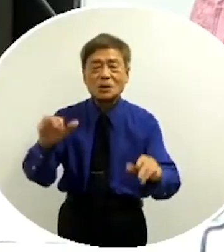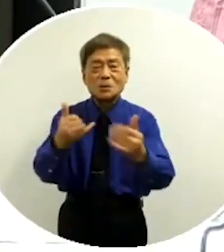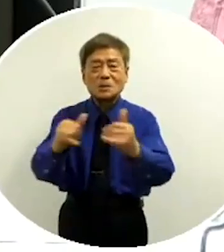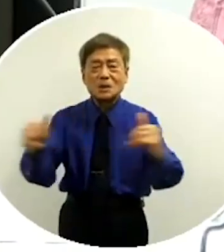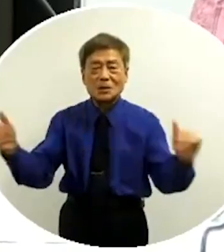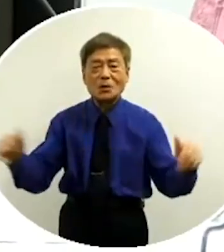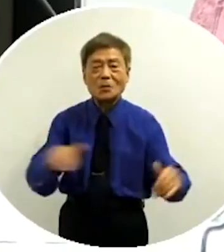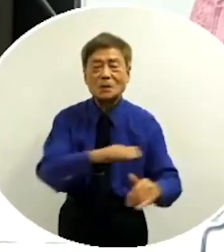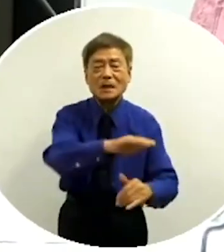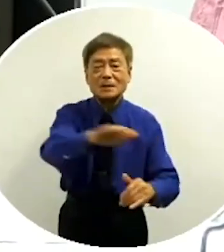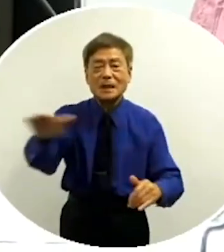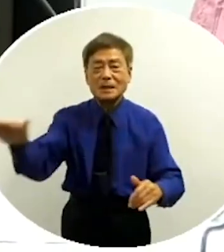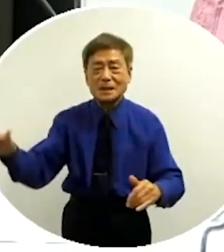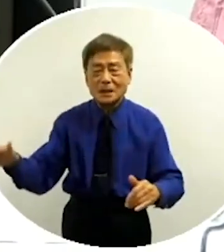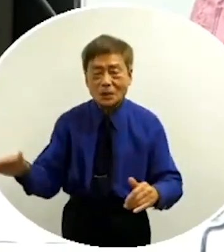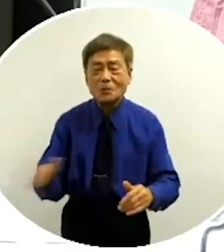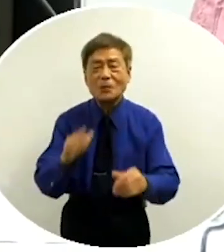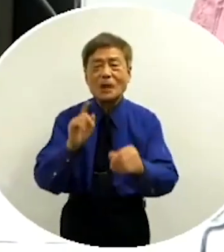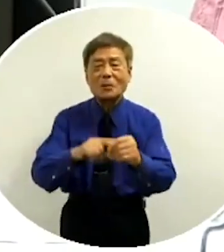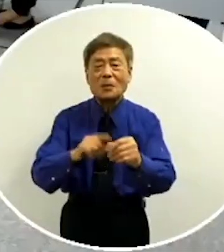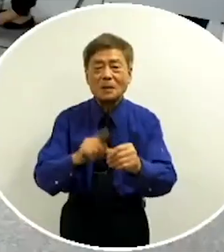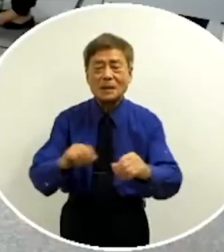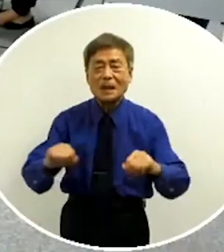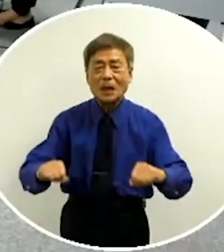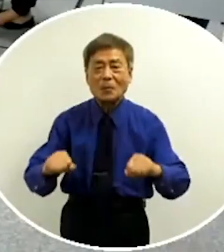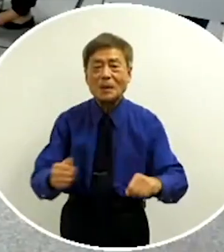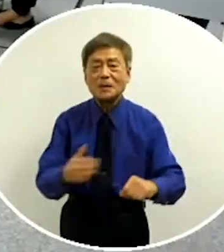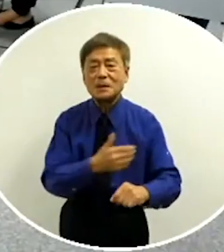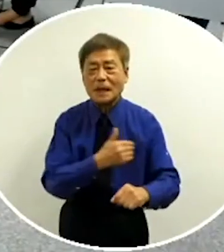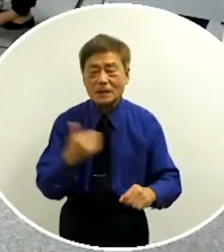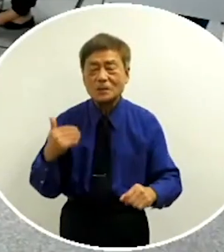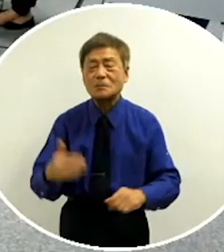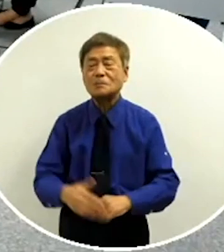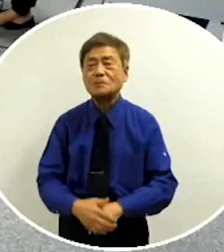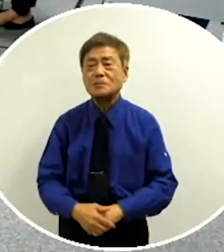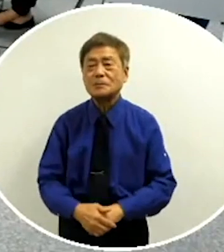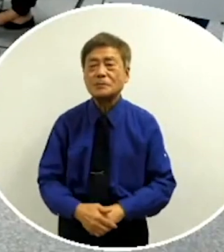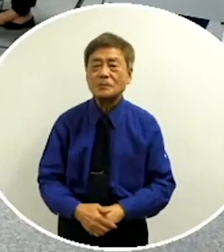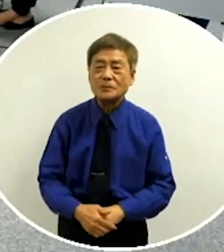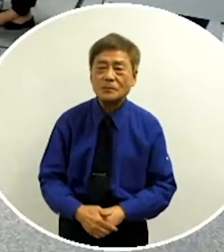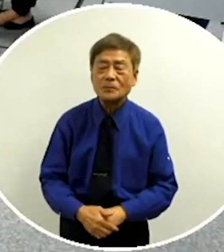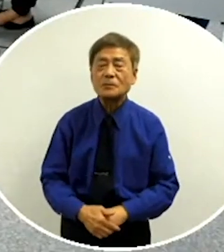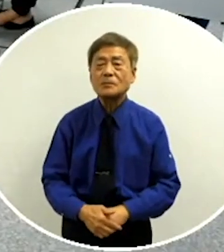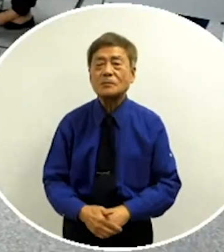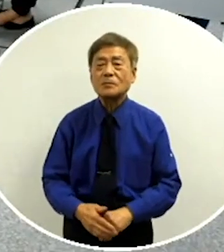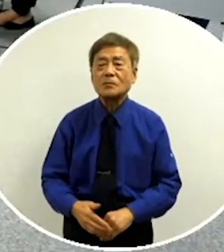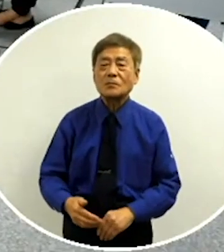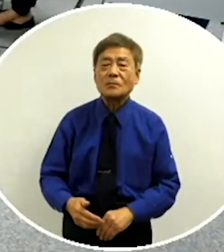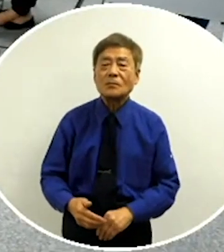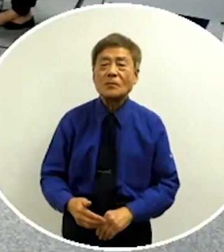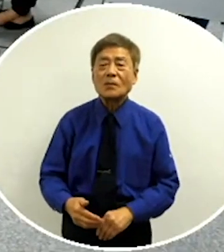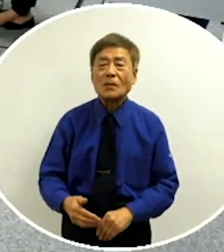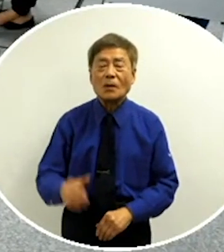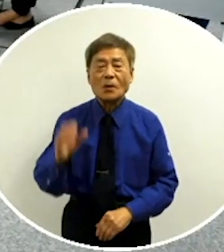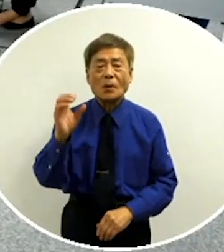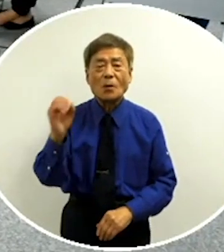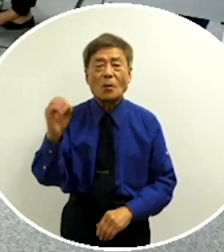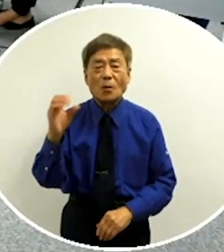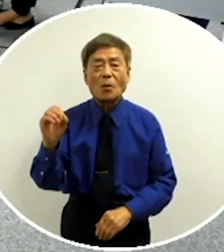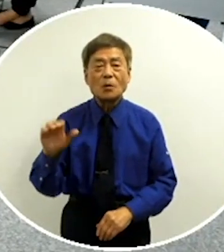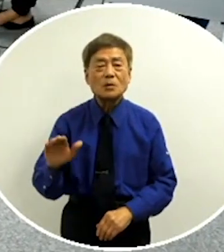取り組みを予定していますけどよろしくお願い致しますはいではこの質問まず大阪港から